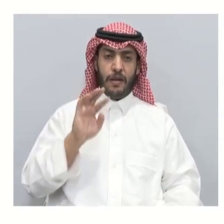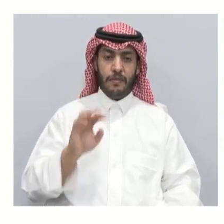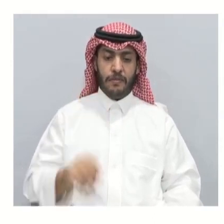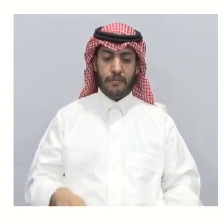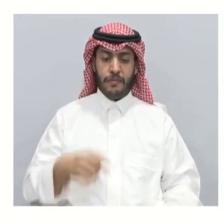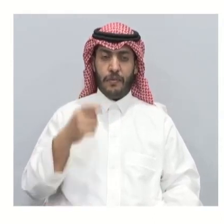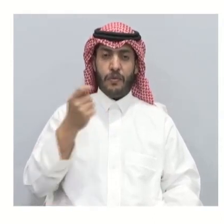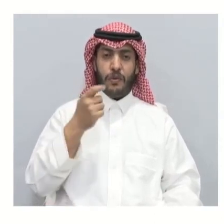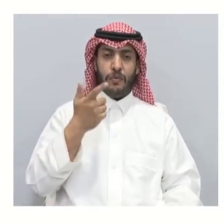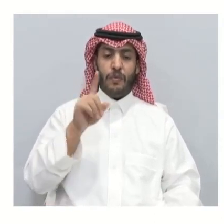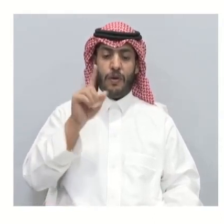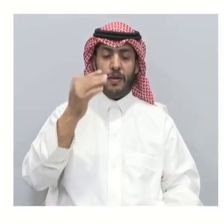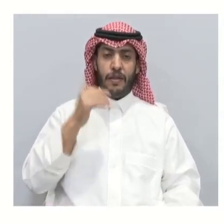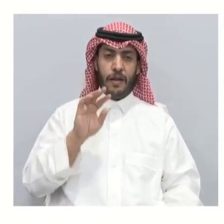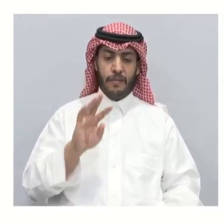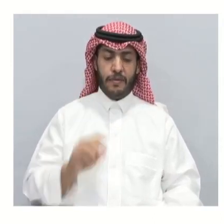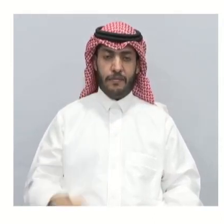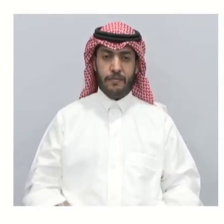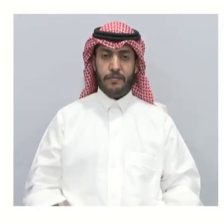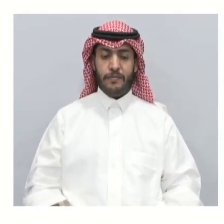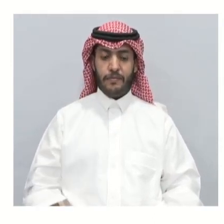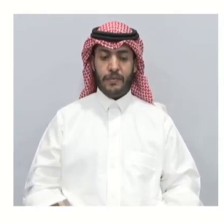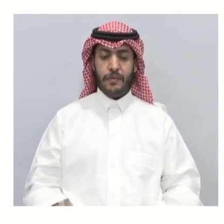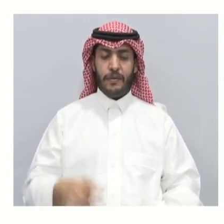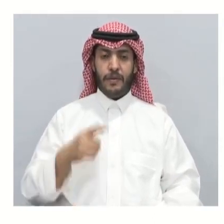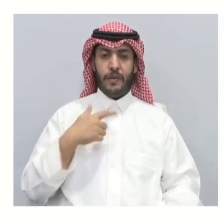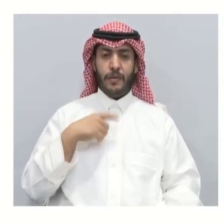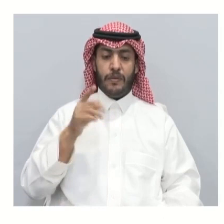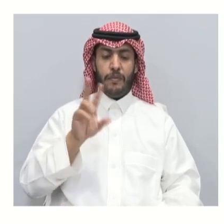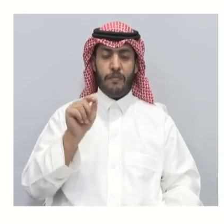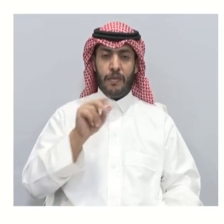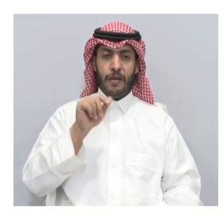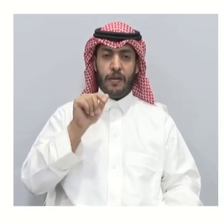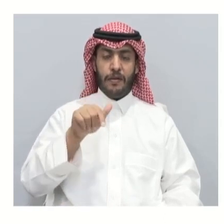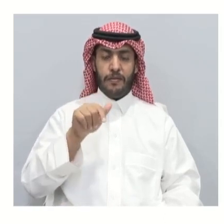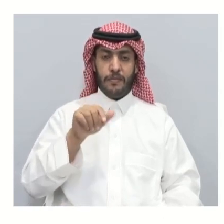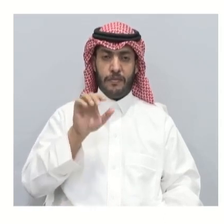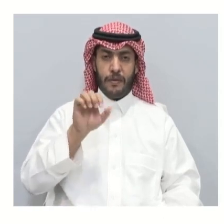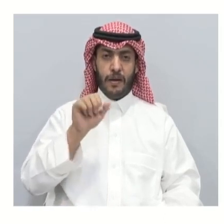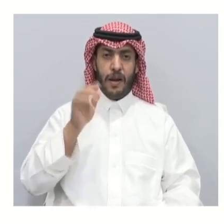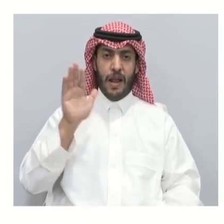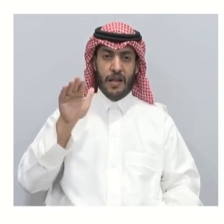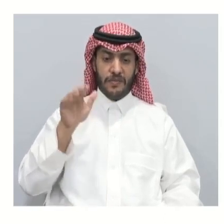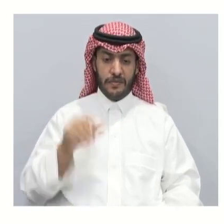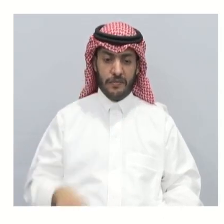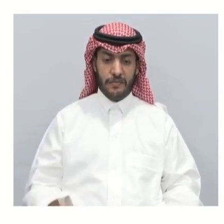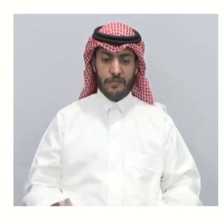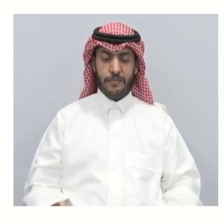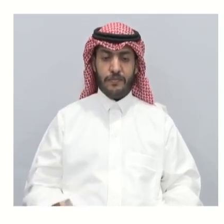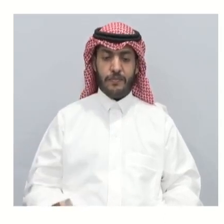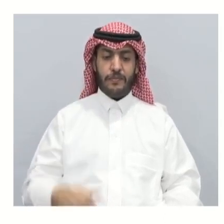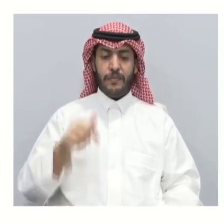ان نكتب الكسر واحد على اربعه كسرا يمثل هذا هذه العصافير بارك الله فيكم